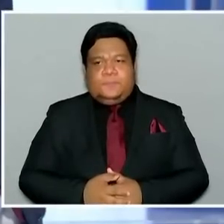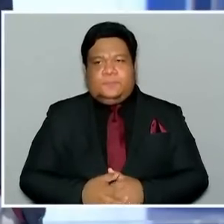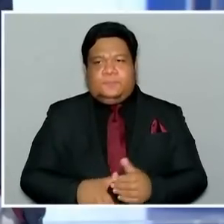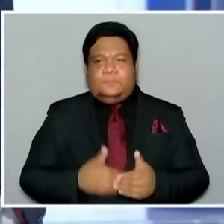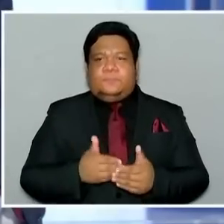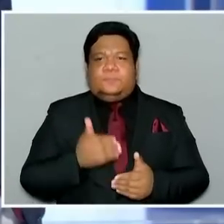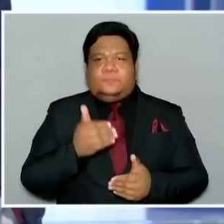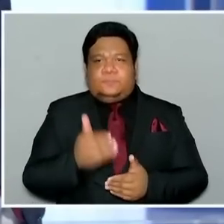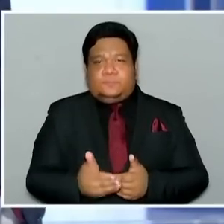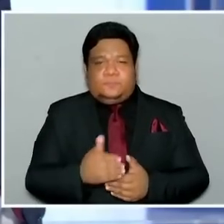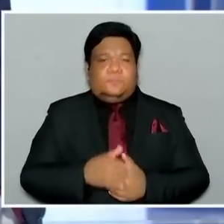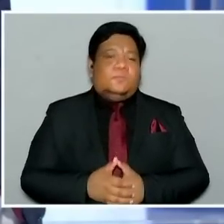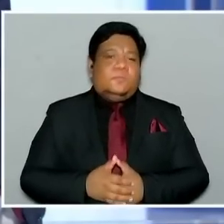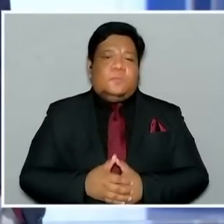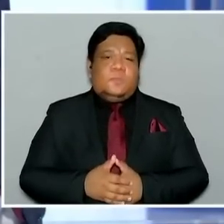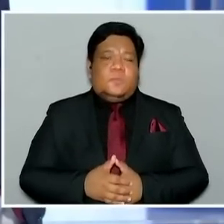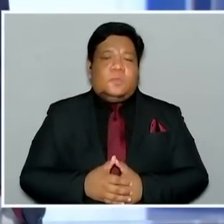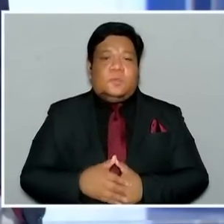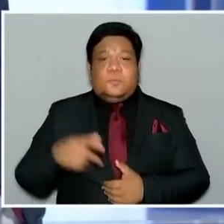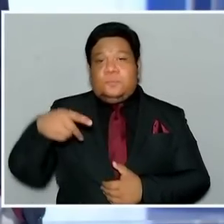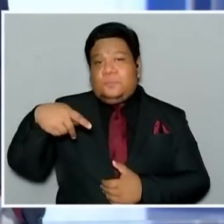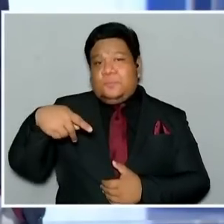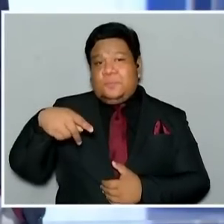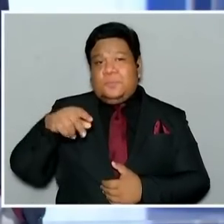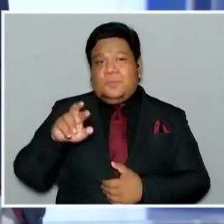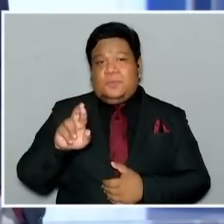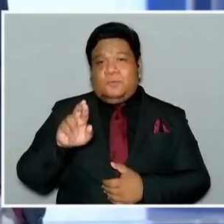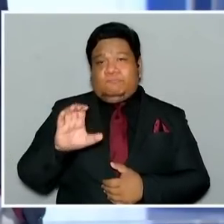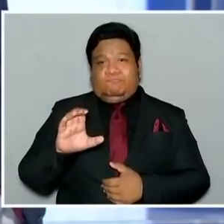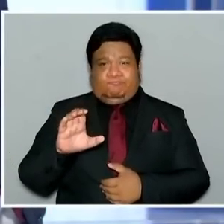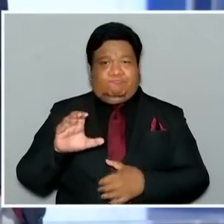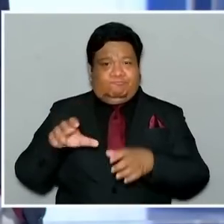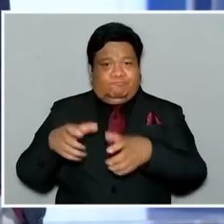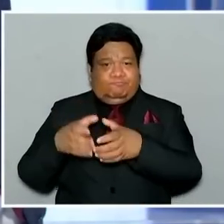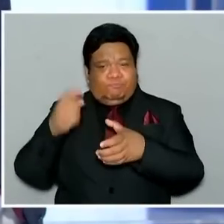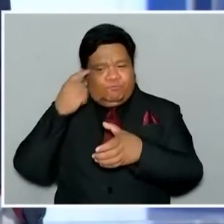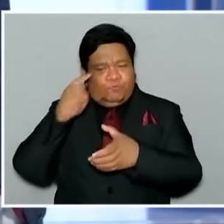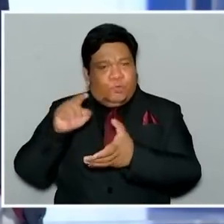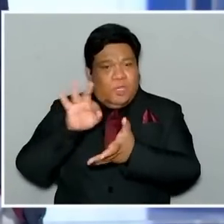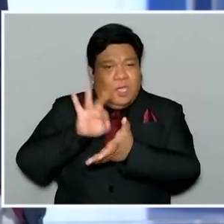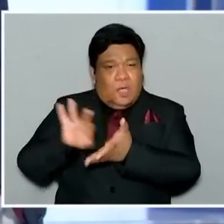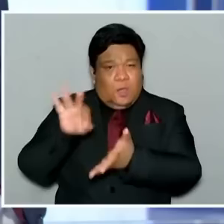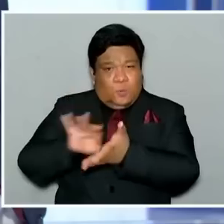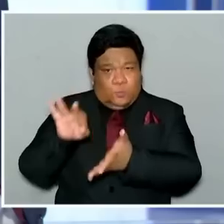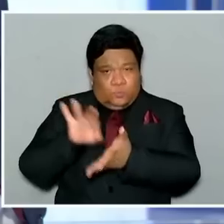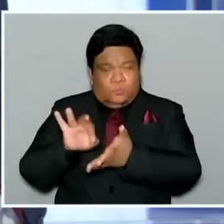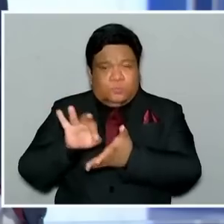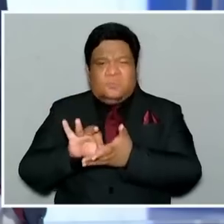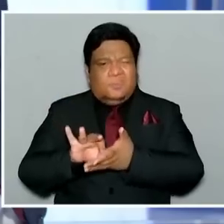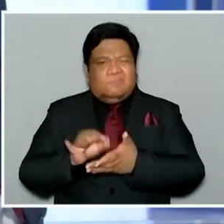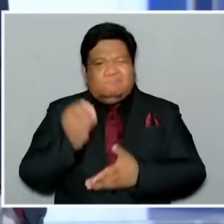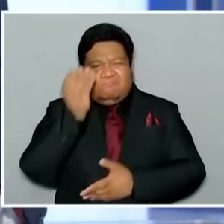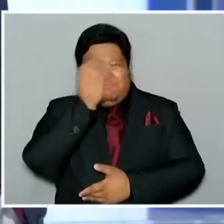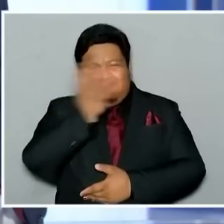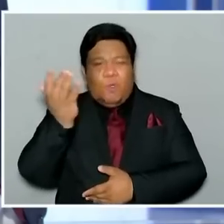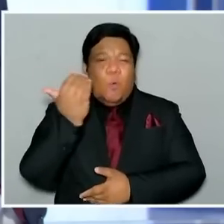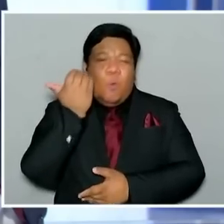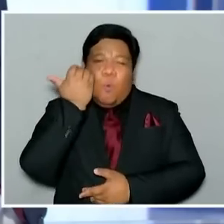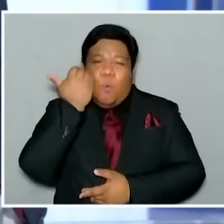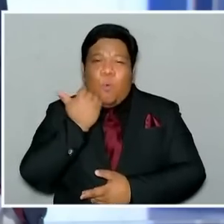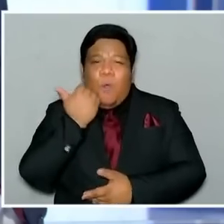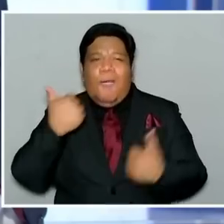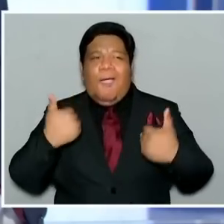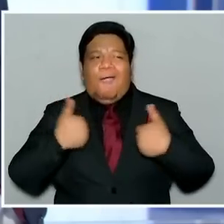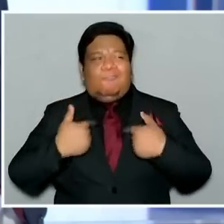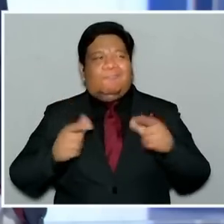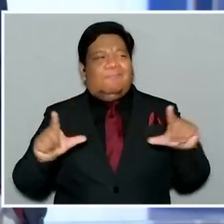Ipinahayag ng Professional Regulatory Board of Accountancy ang kakulangan ng Certified Public Accountants o CPA sa